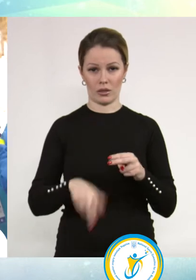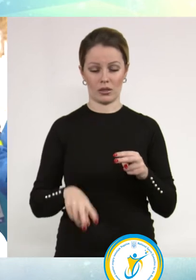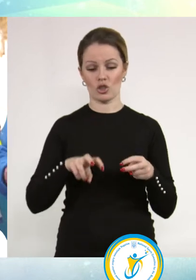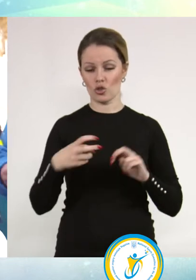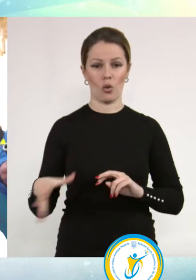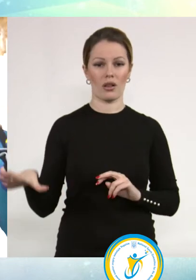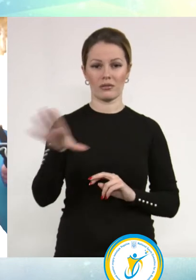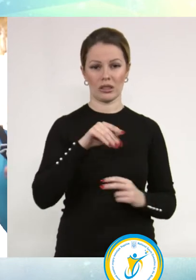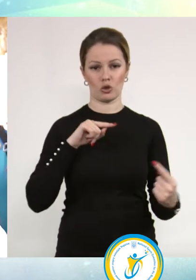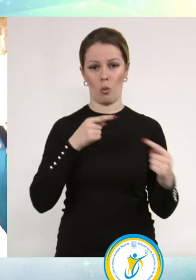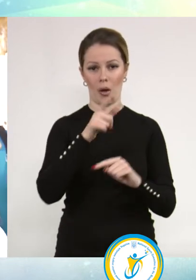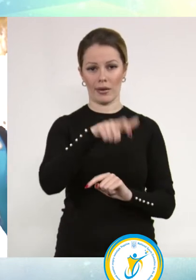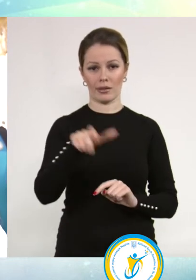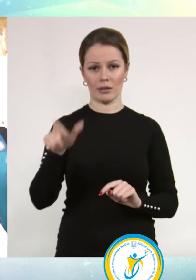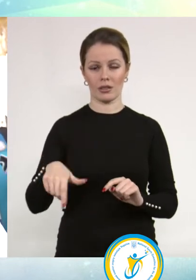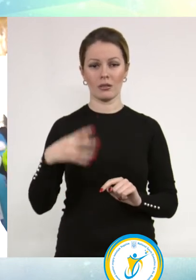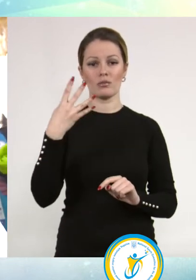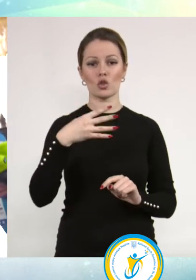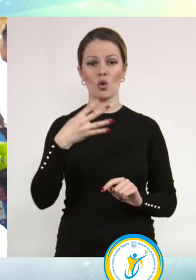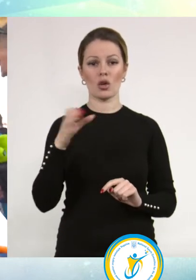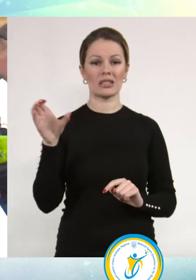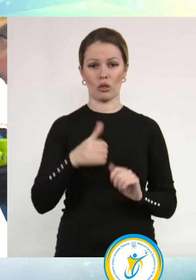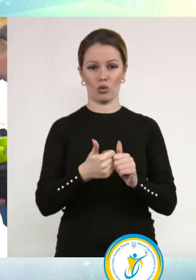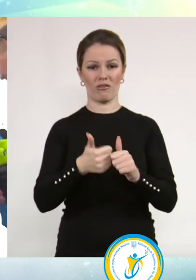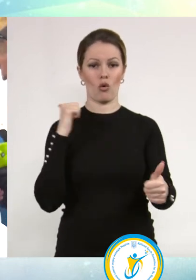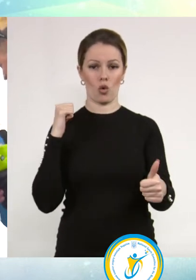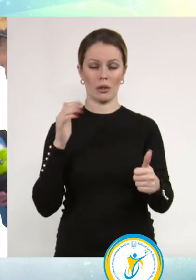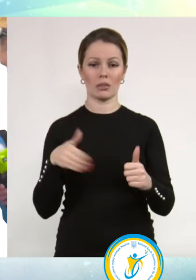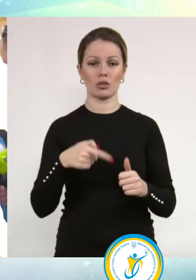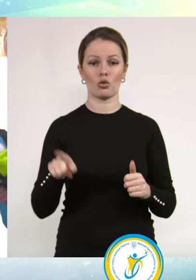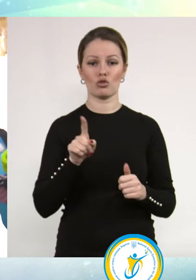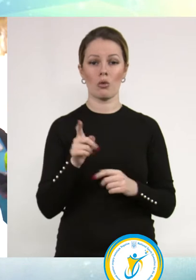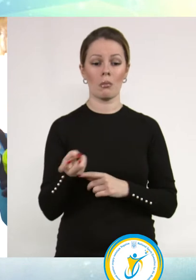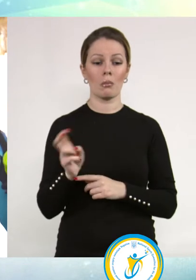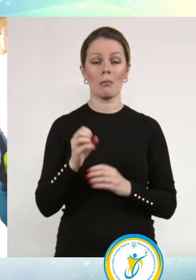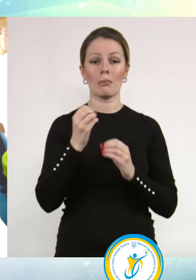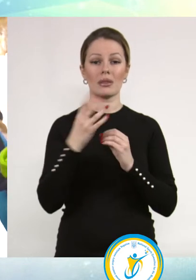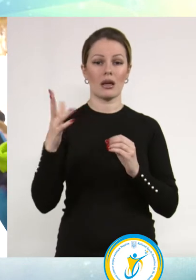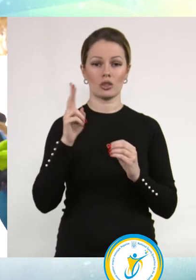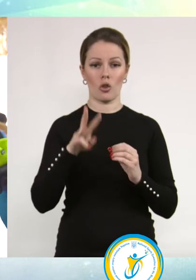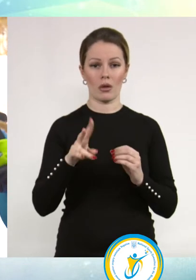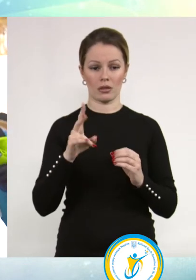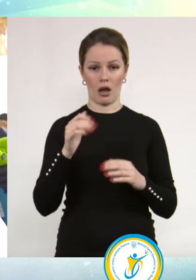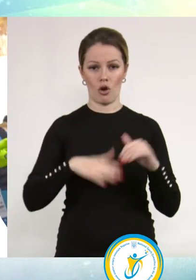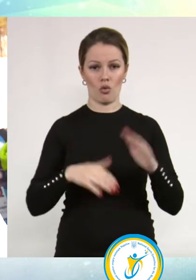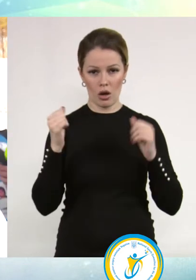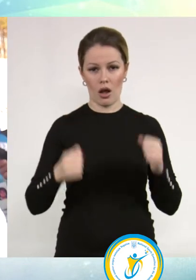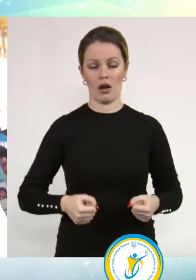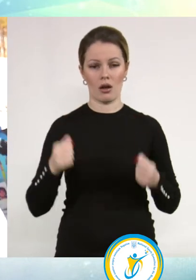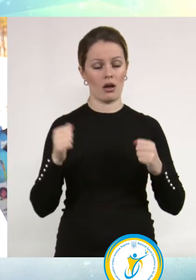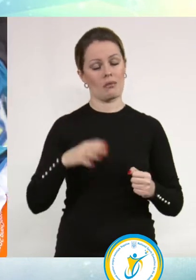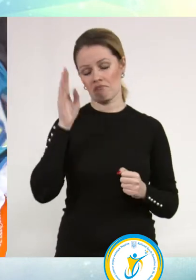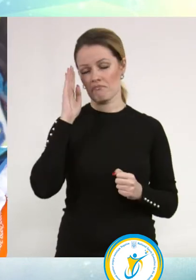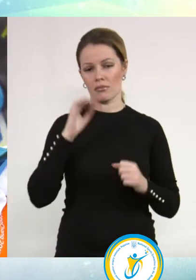всі суперники. 40 з лишнім секунд фори після того, щоб пройти 15 кілометрів на руках. Хлопець герой.